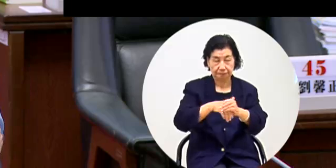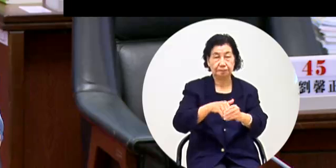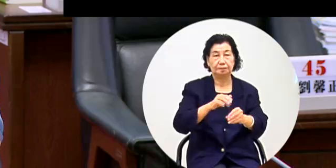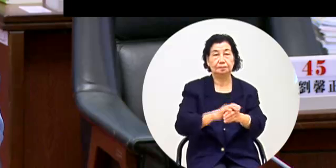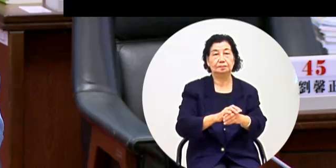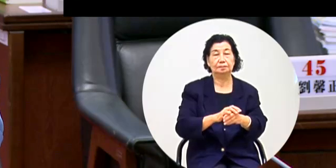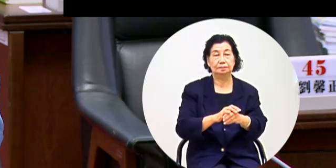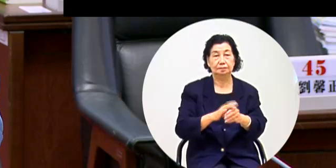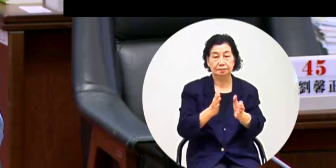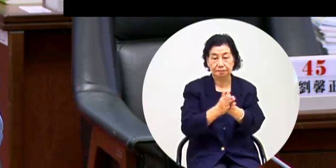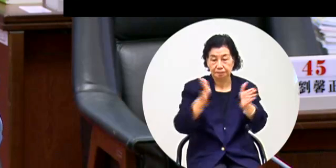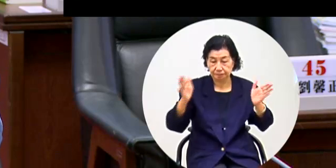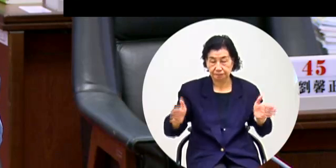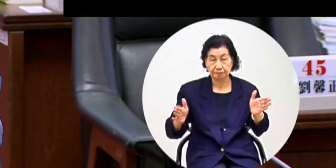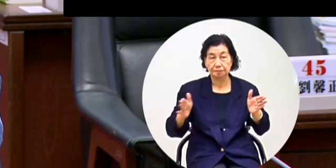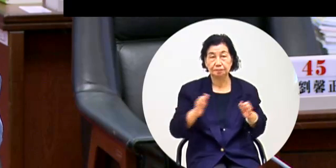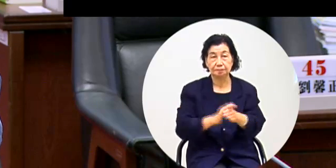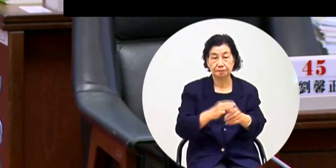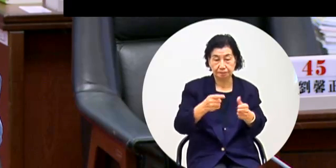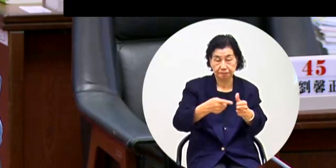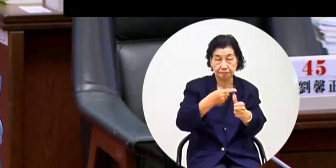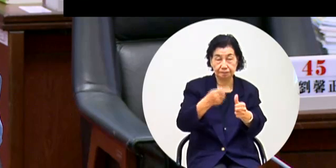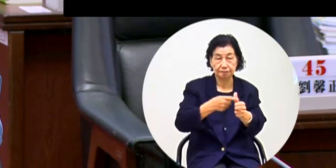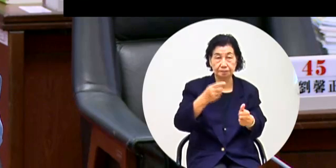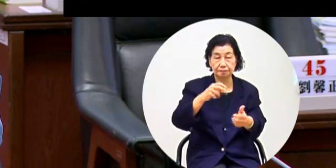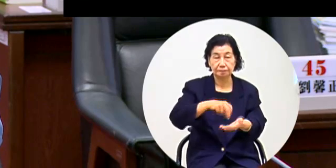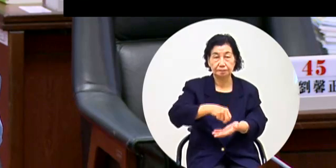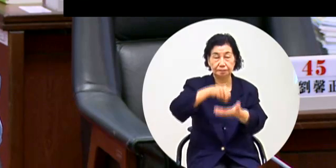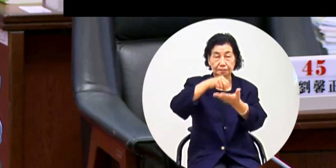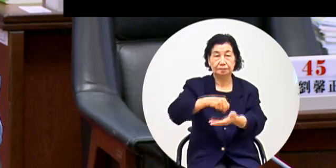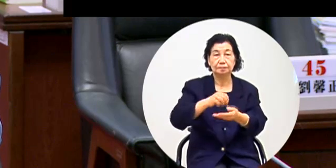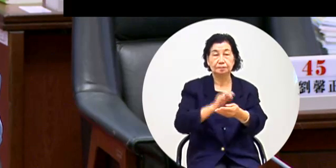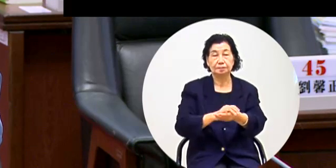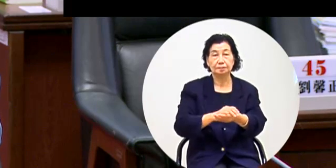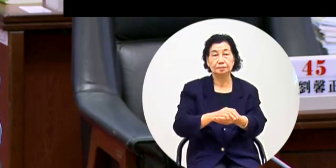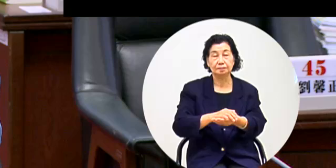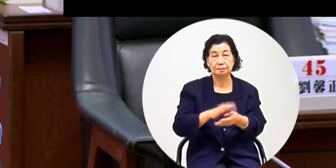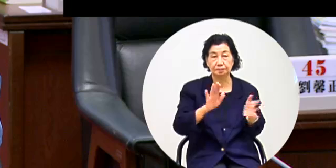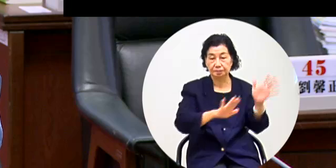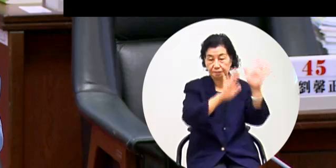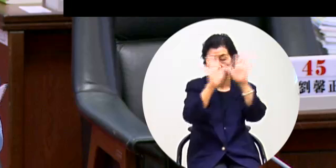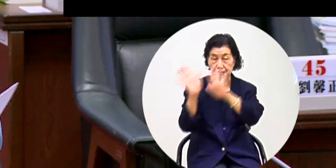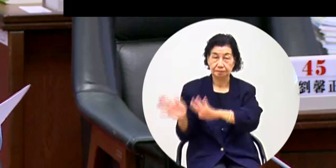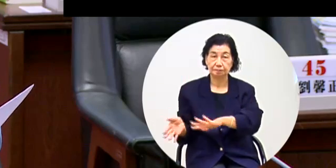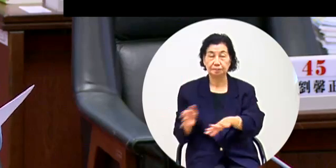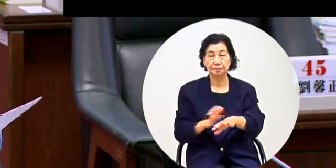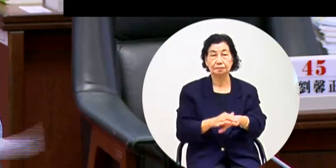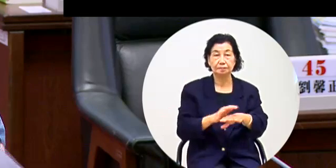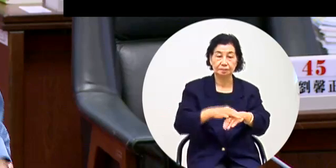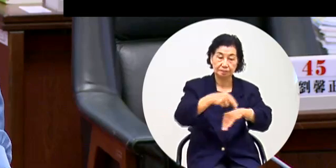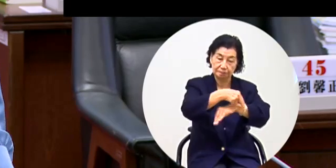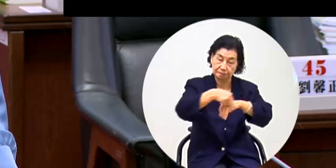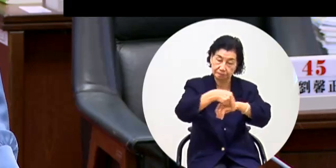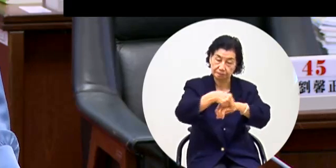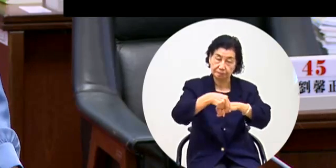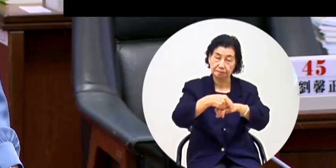先提出我们这个初步的状况，整体的这个规划是怎么样？那是不是请局长给我一个回答，让我们知道你